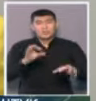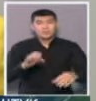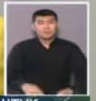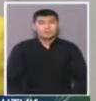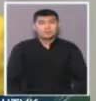me